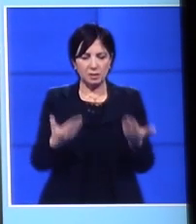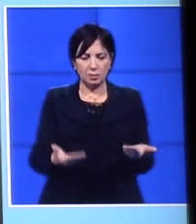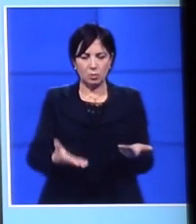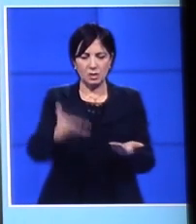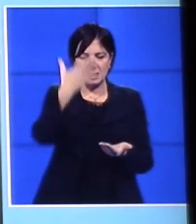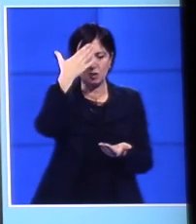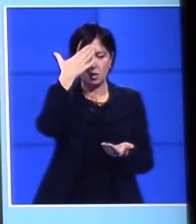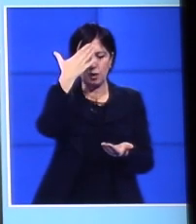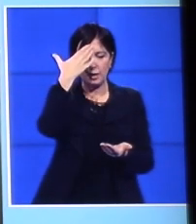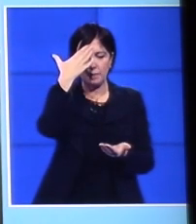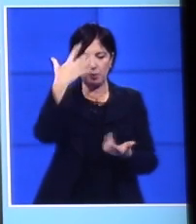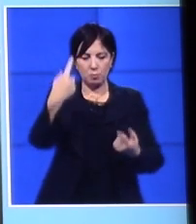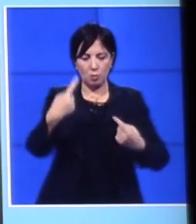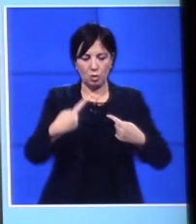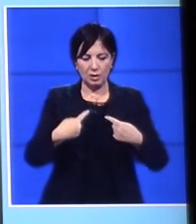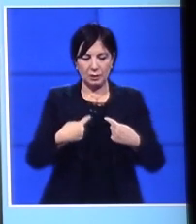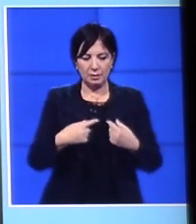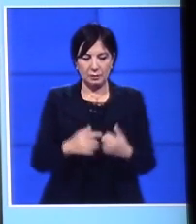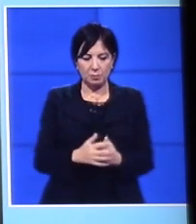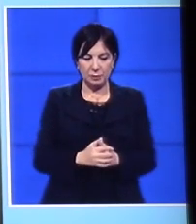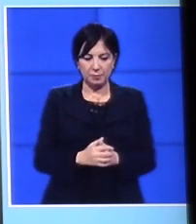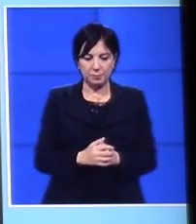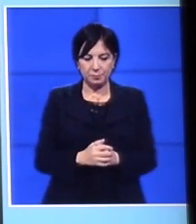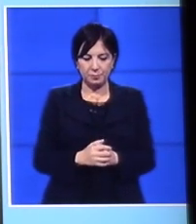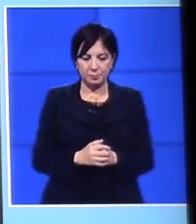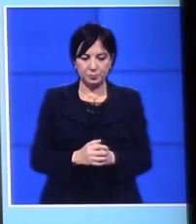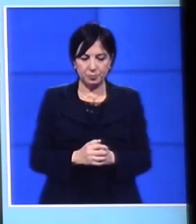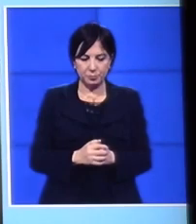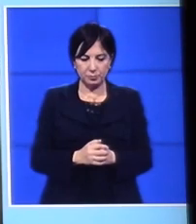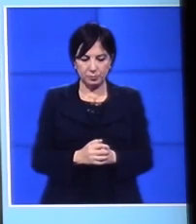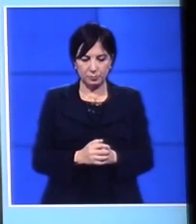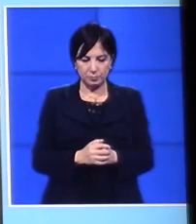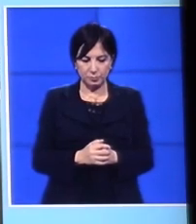Fate questo in memoria di me.